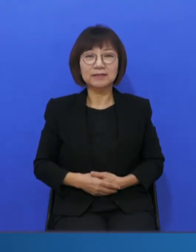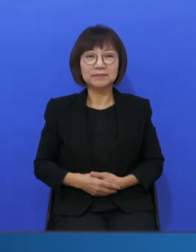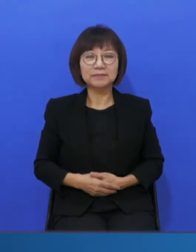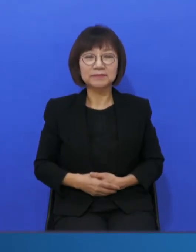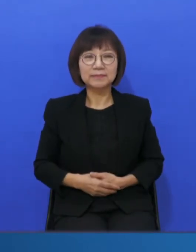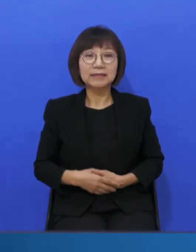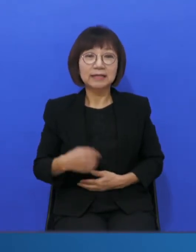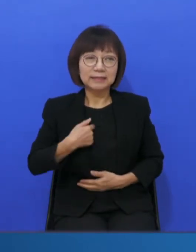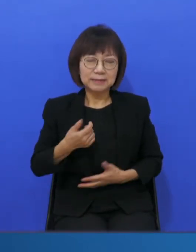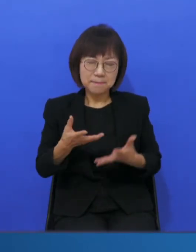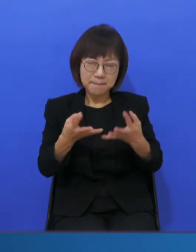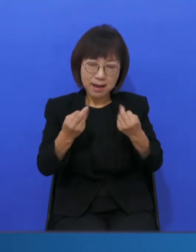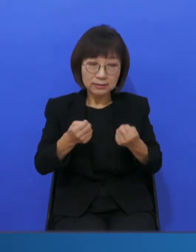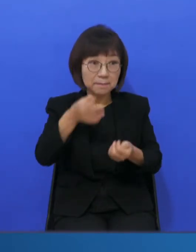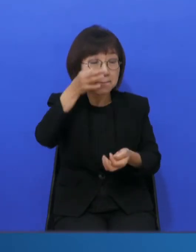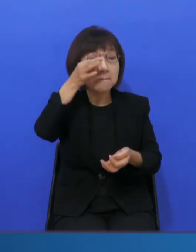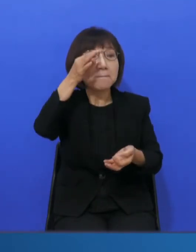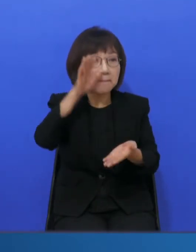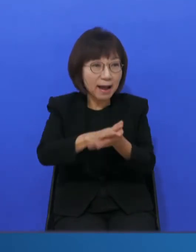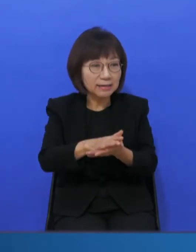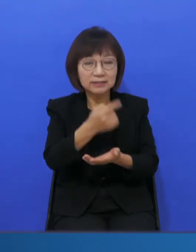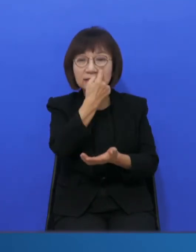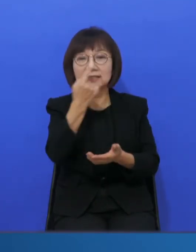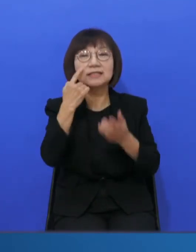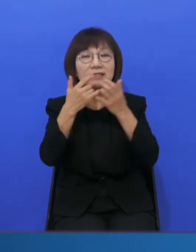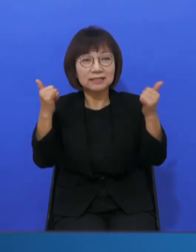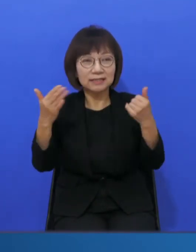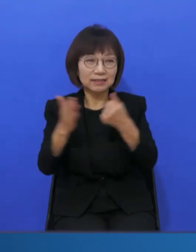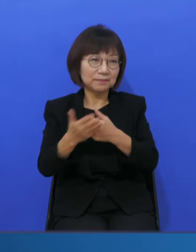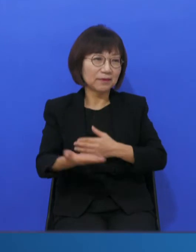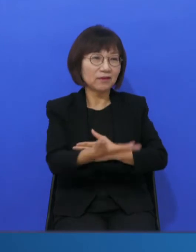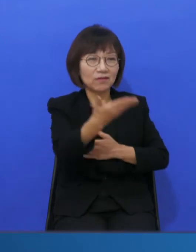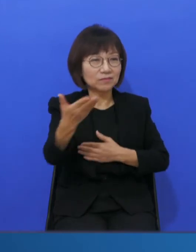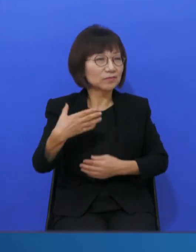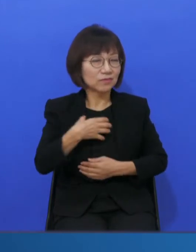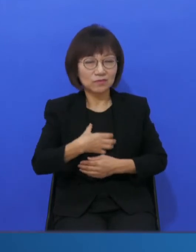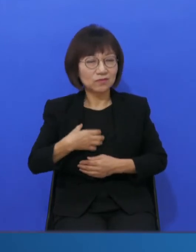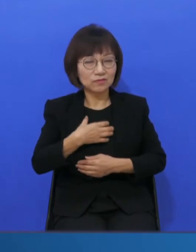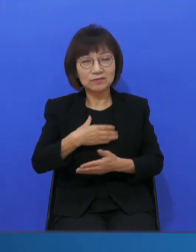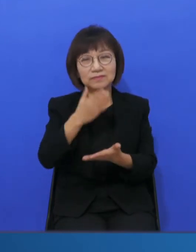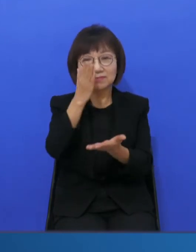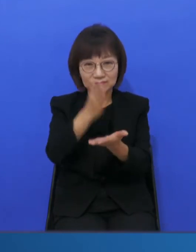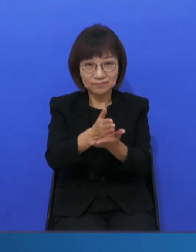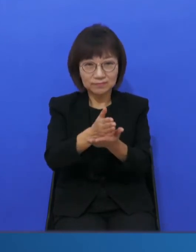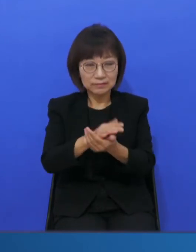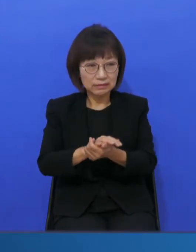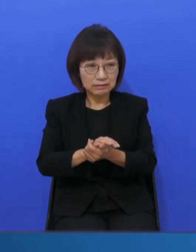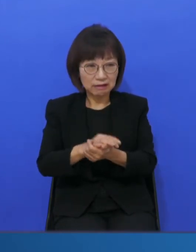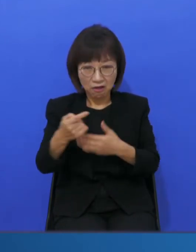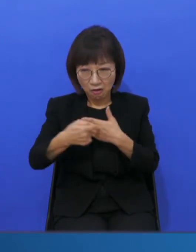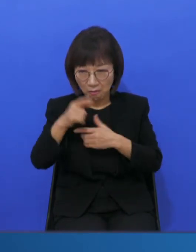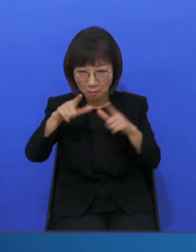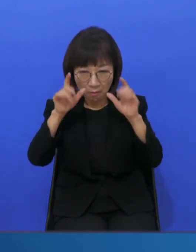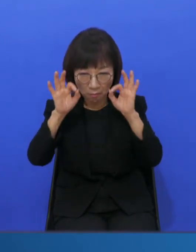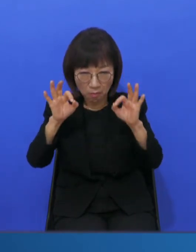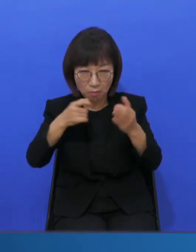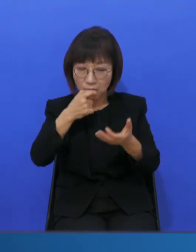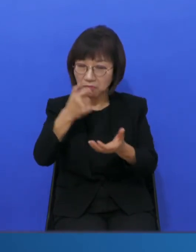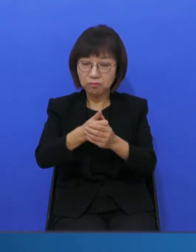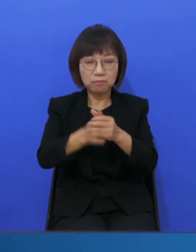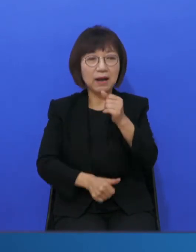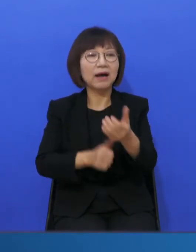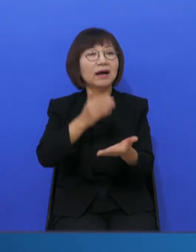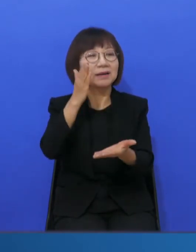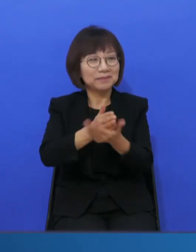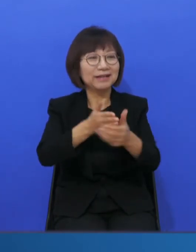봤습니다. 증인입니다. And so I am a witness. I've seen 걱정하지 this a 마세요. lot. So do not be afraid. 전혀 속지 마세요. Do not be deceived. 여러분은 속아야